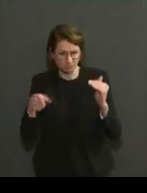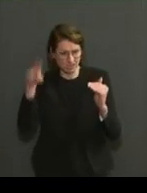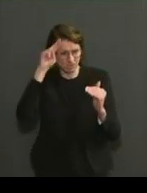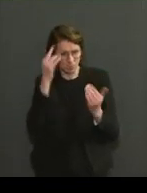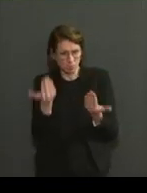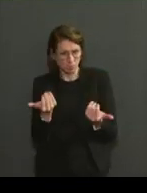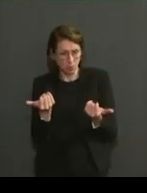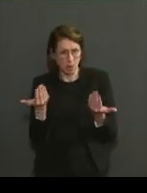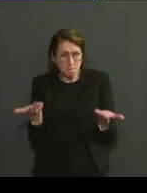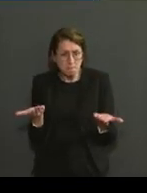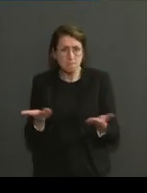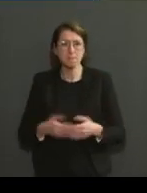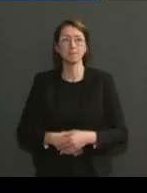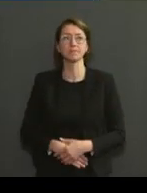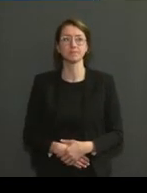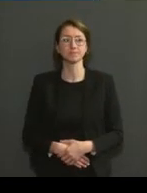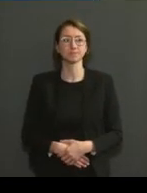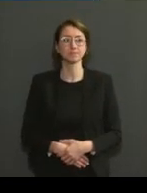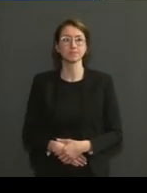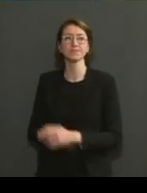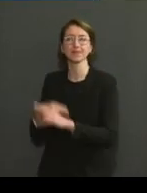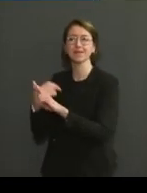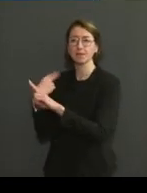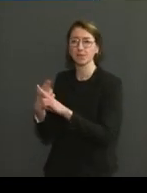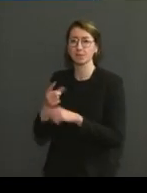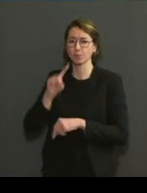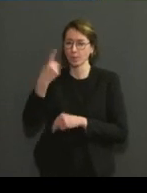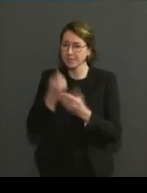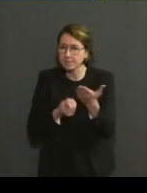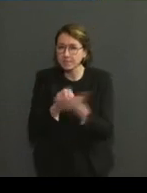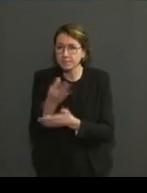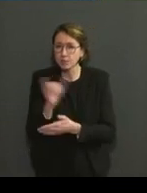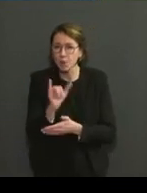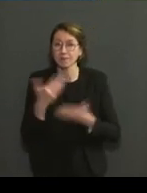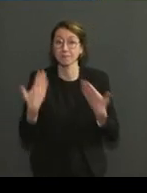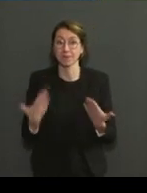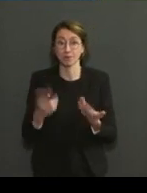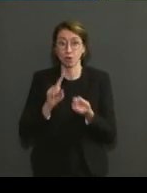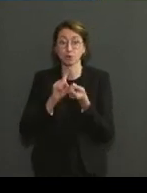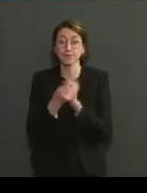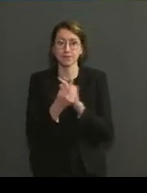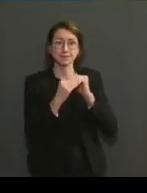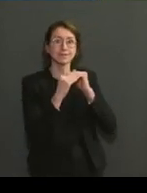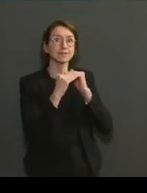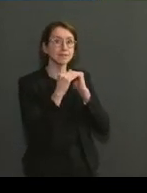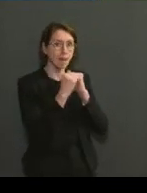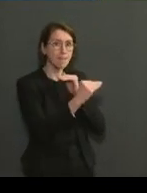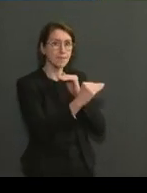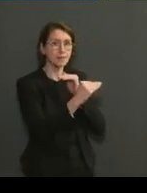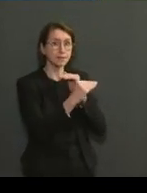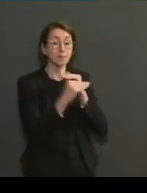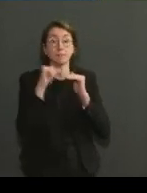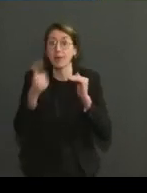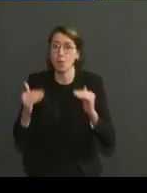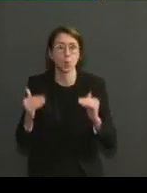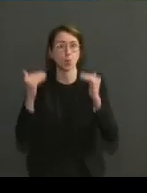Alors, un premier point, c'est surtout pour dire qu'actuellement, nous sommes devant une stabilisation essentiellement des hospitalisations plus qu'une hausse